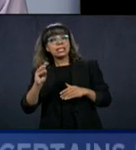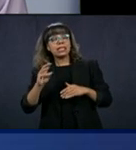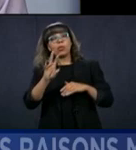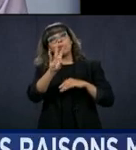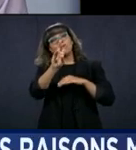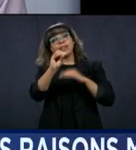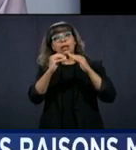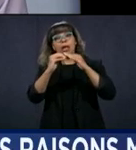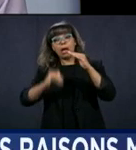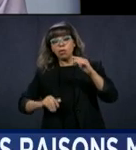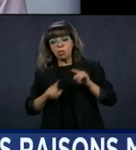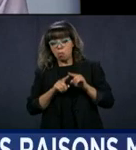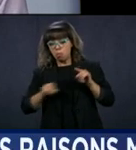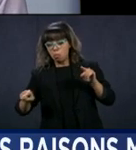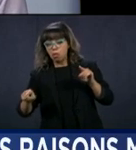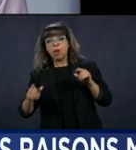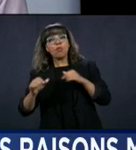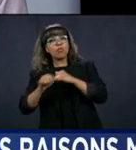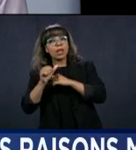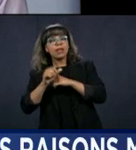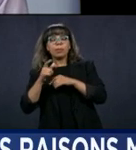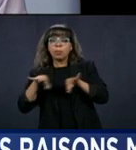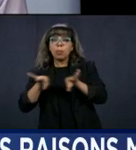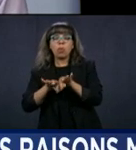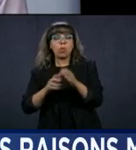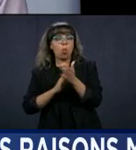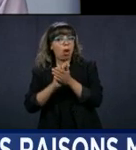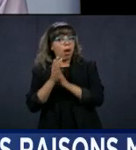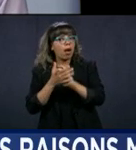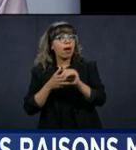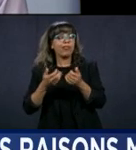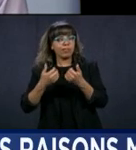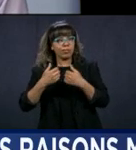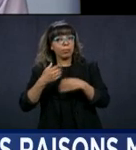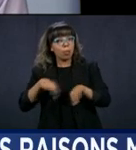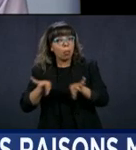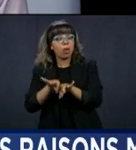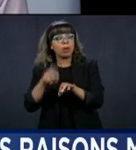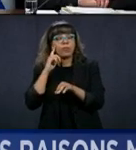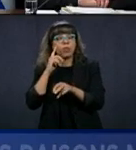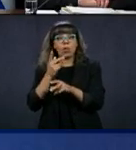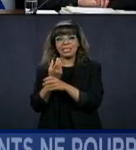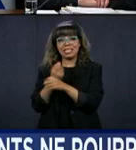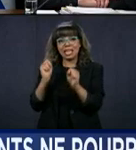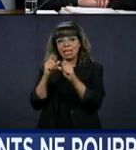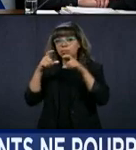de distanciation, se laver les mains et tout cela.